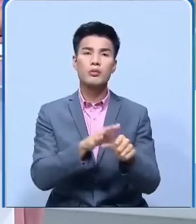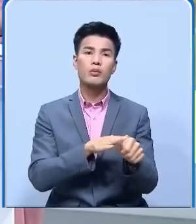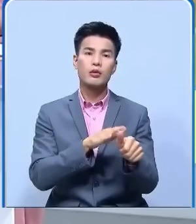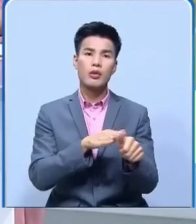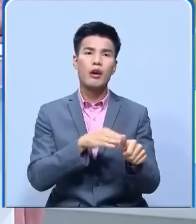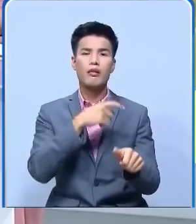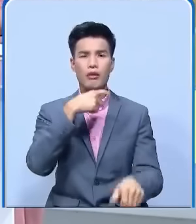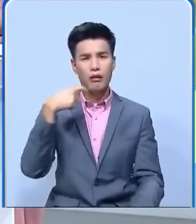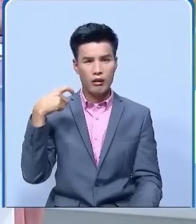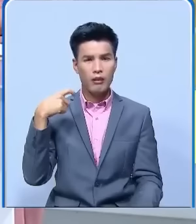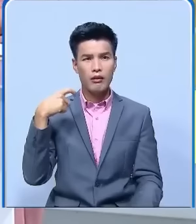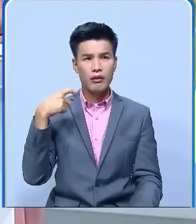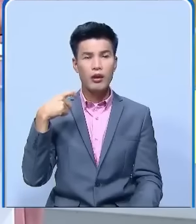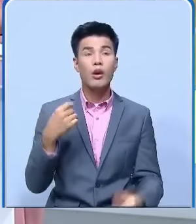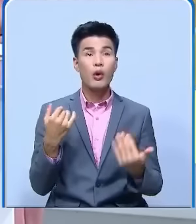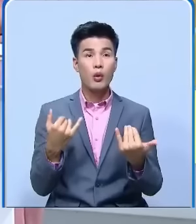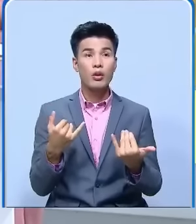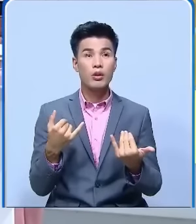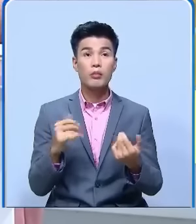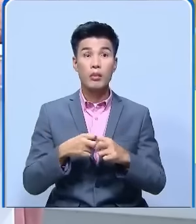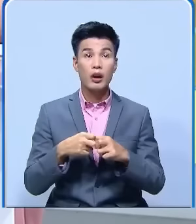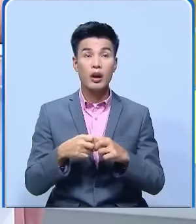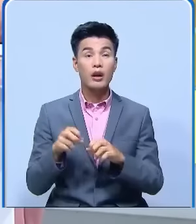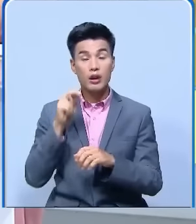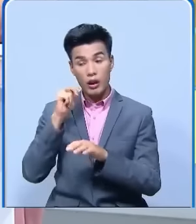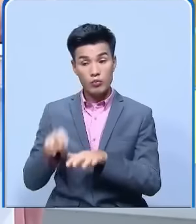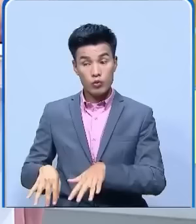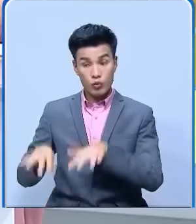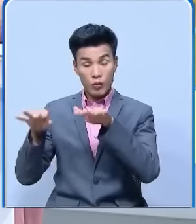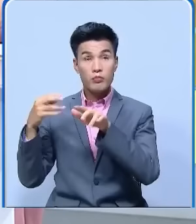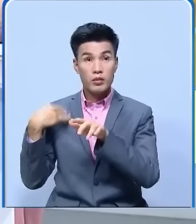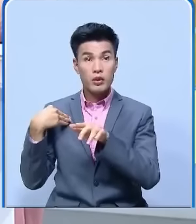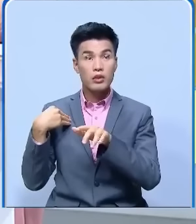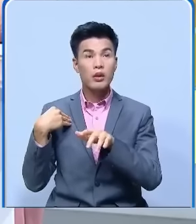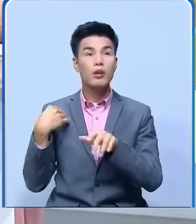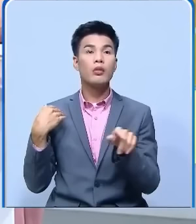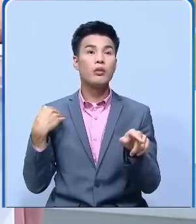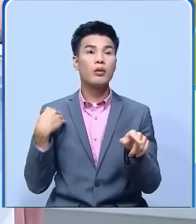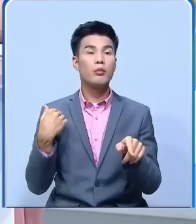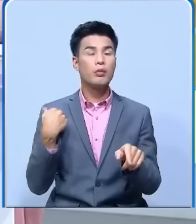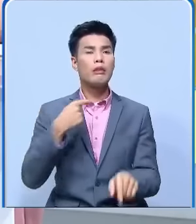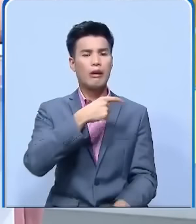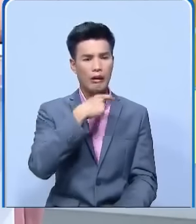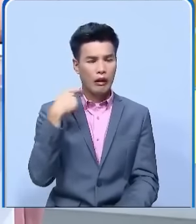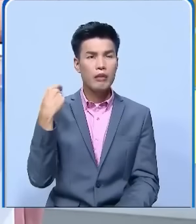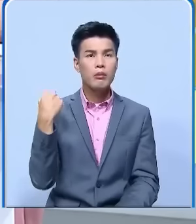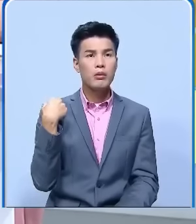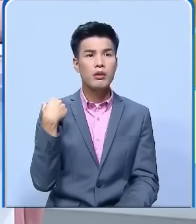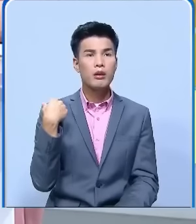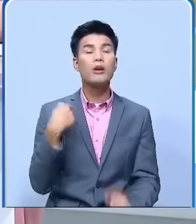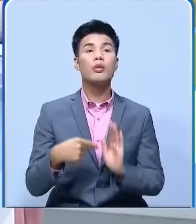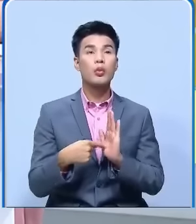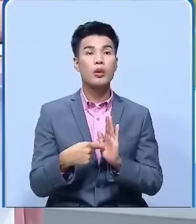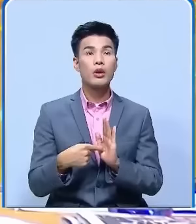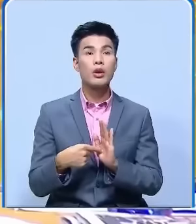นั้นคะเพราะว่าตอนนี้คือเราไม่ได้มีแค่เรื่องปัญหาน้ำท่วมนะเราต้องต้องดูกันนะคะบางส่วนก็แล้งจริงๆเวลาที่บอกว่าพื้น